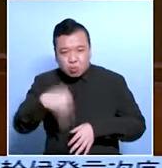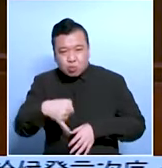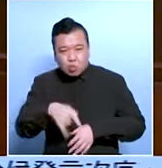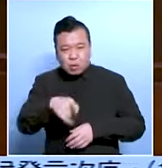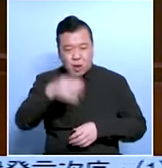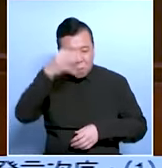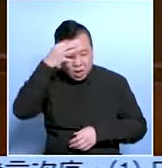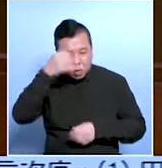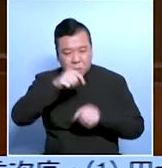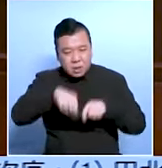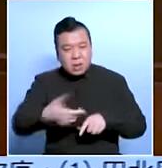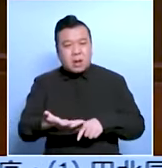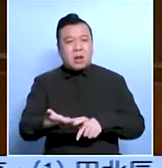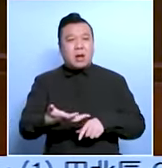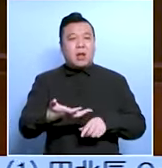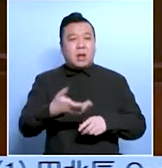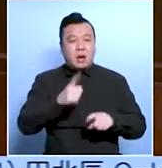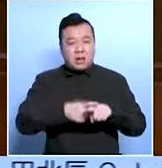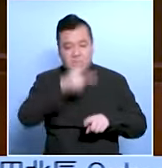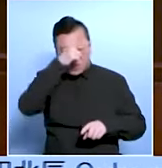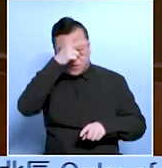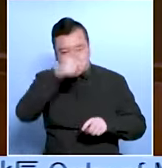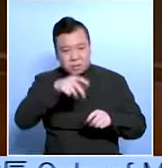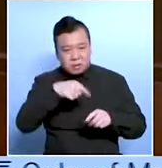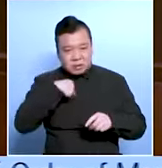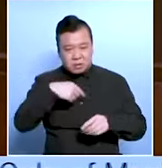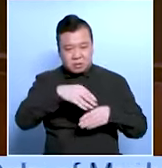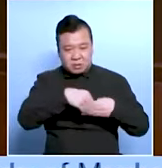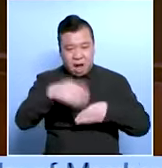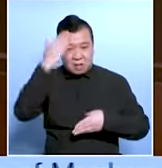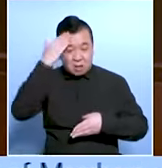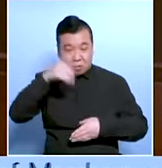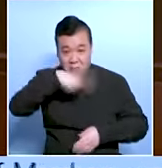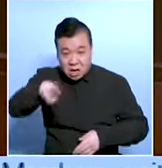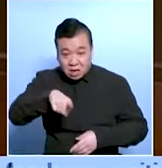嘅貧窮問題，而政府仲要喺呢個時候要帶頭加價，批准巴士加價呢？